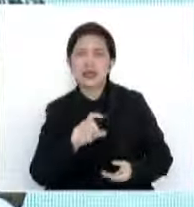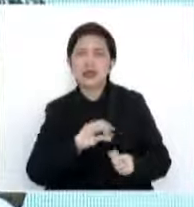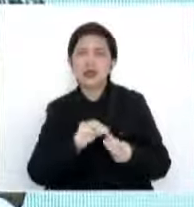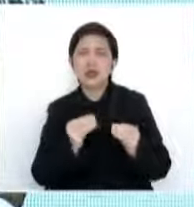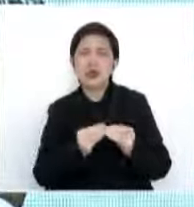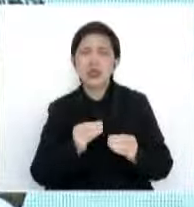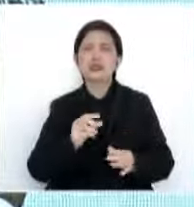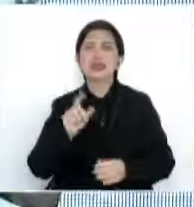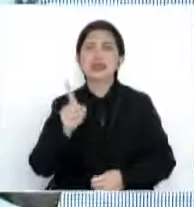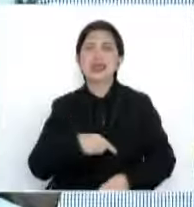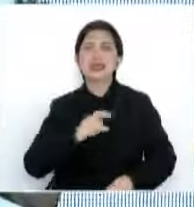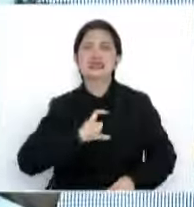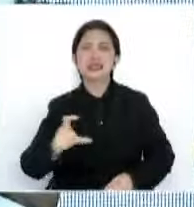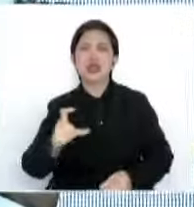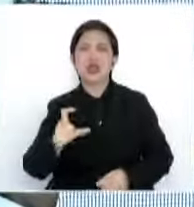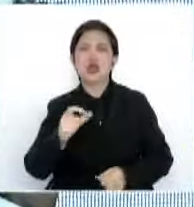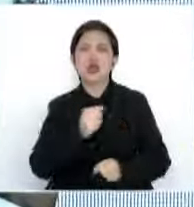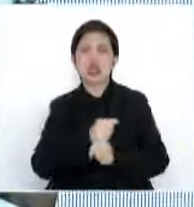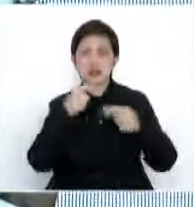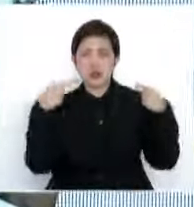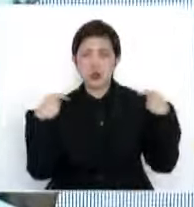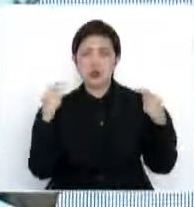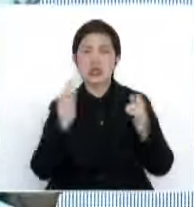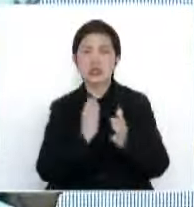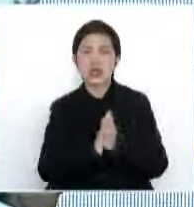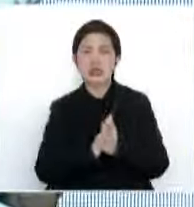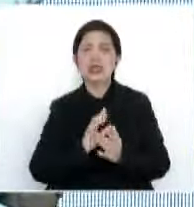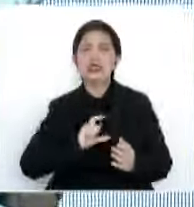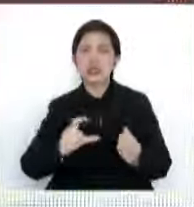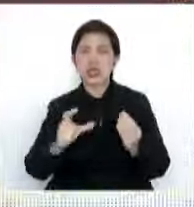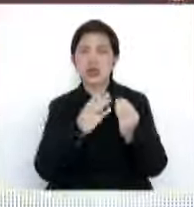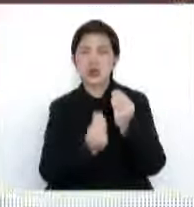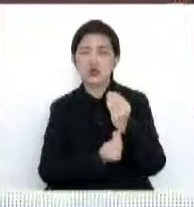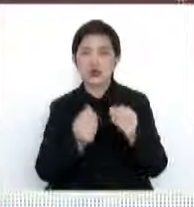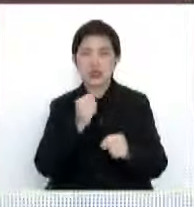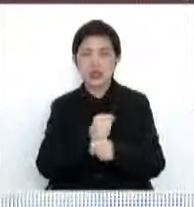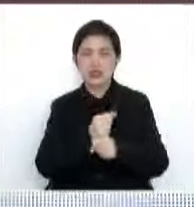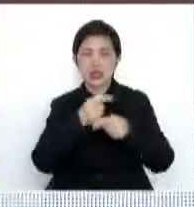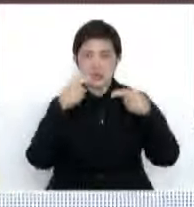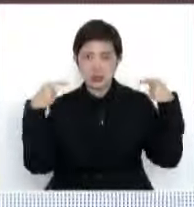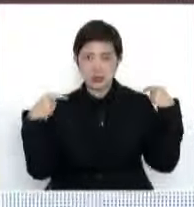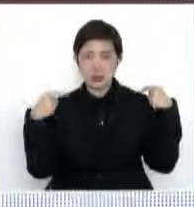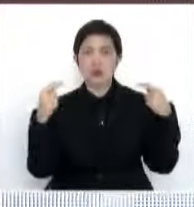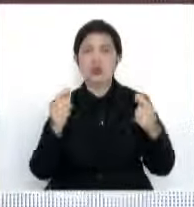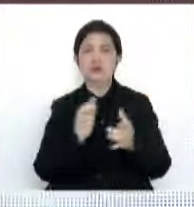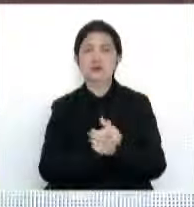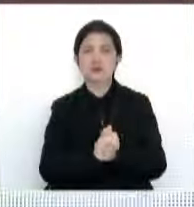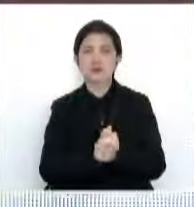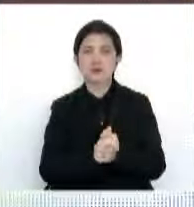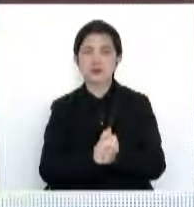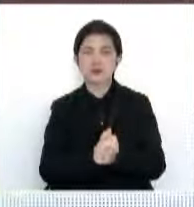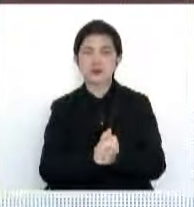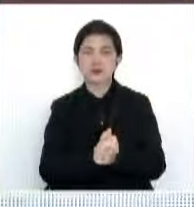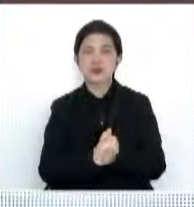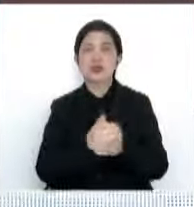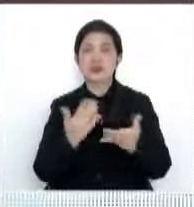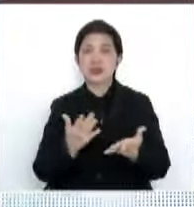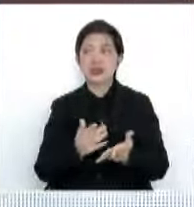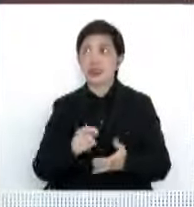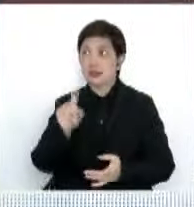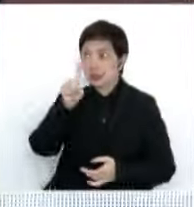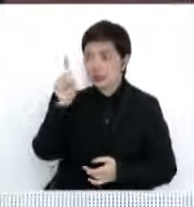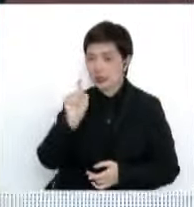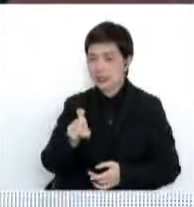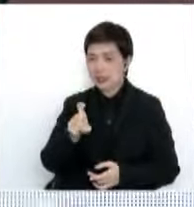maupun calon wakil gubernur jawaban e pertanyaan nanti akan ditanggapi oleh calon gubernur dan calon wakil gubernur penanya